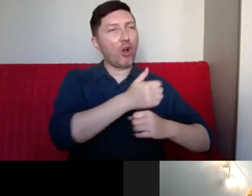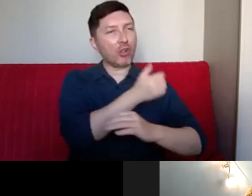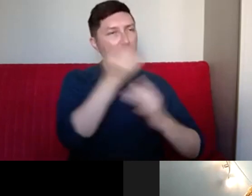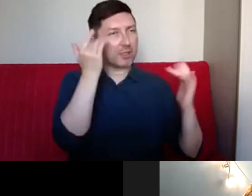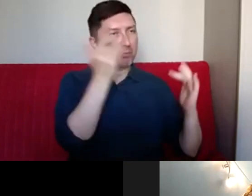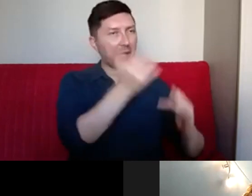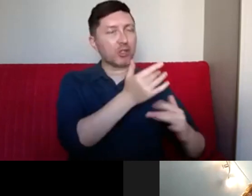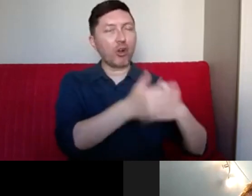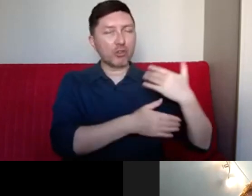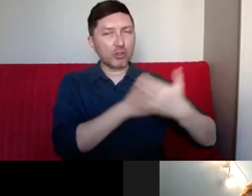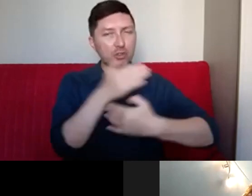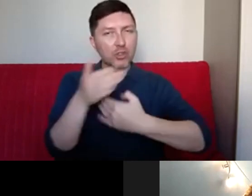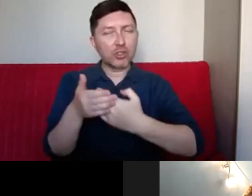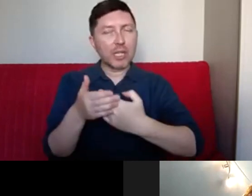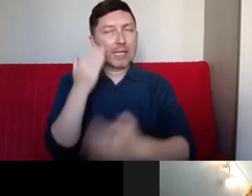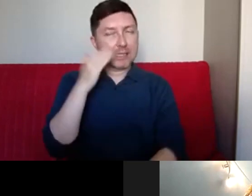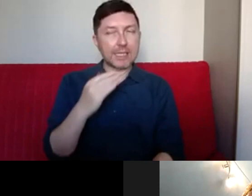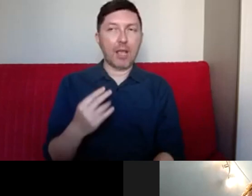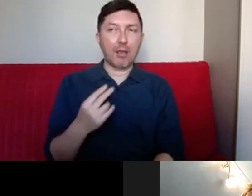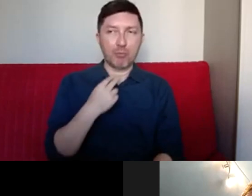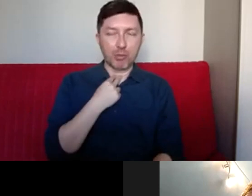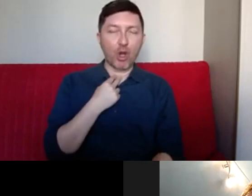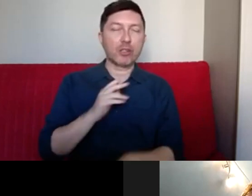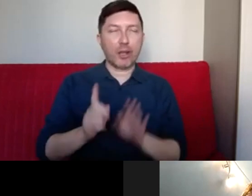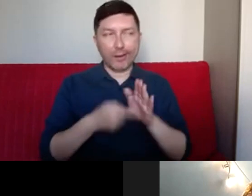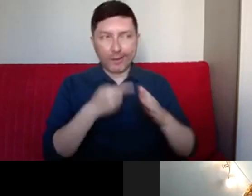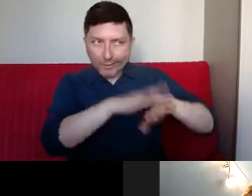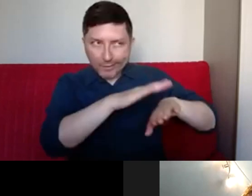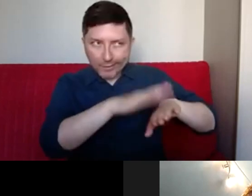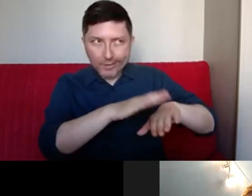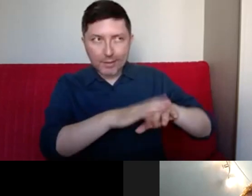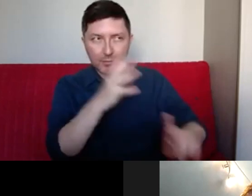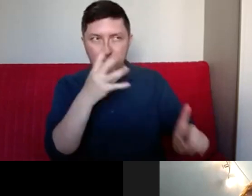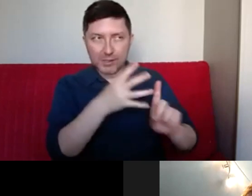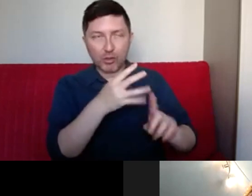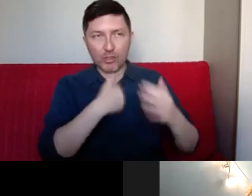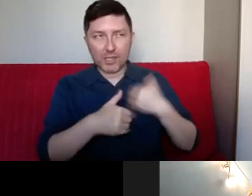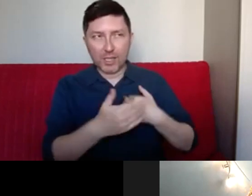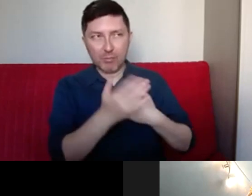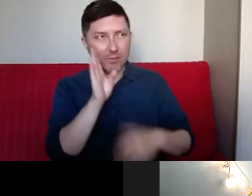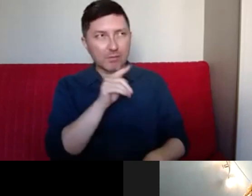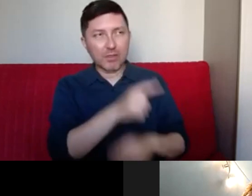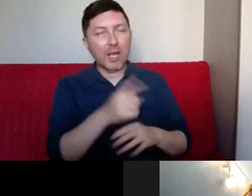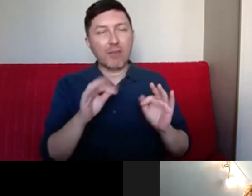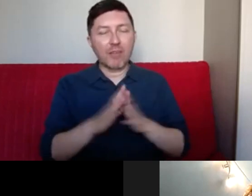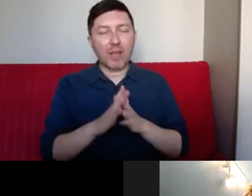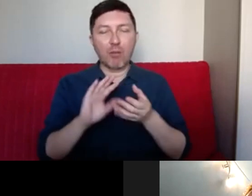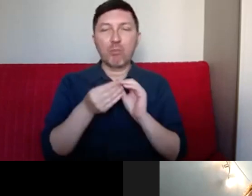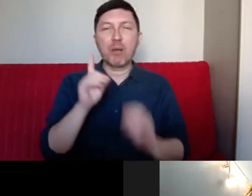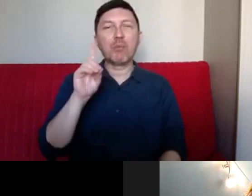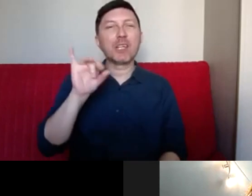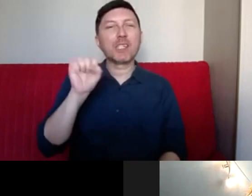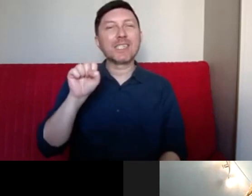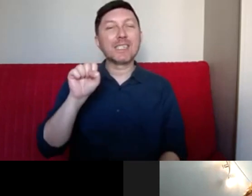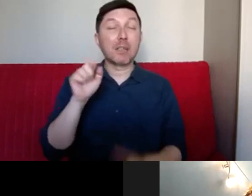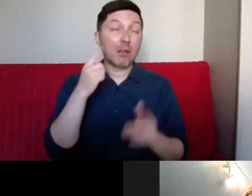moi, là où je vois que ça bloque, et que j'ai rappelé mon responsable de mission handicap, c'est sur la partie 10, dyslexie, et parce que